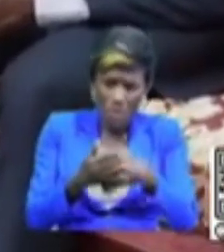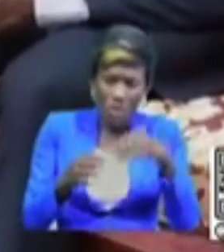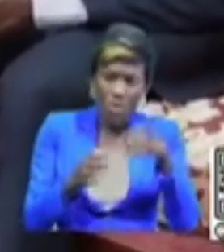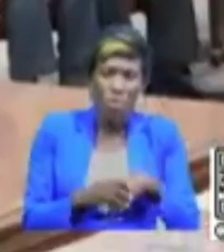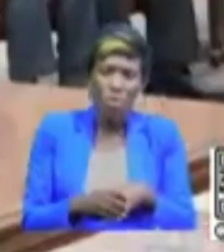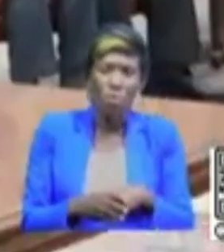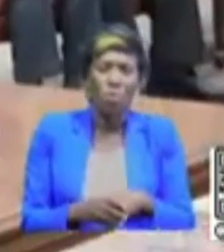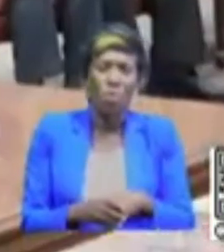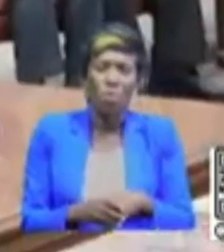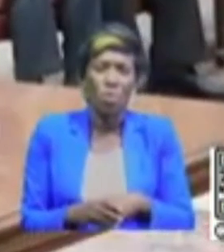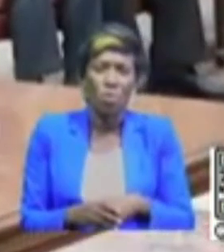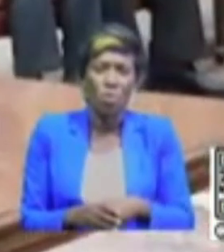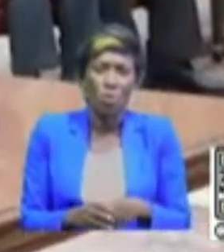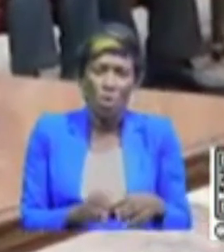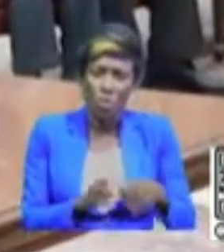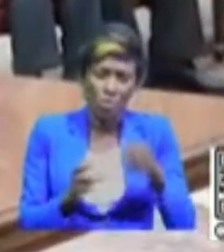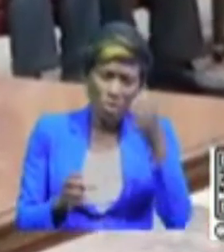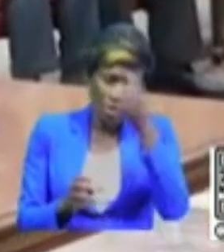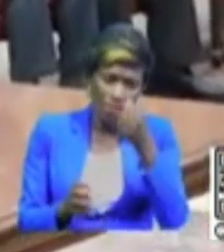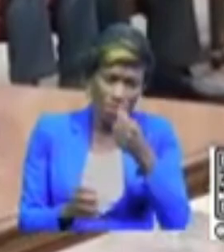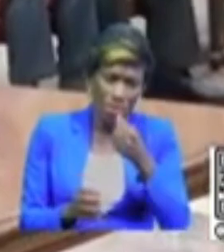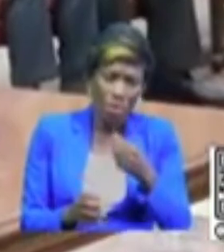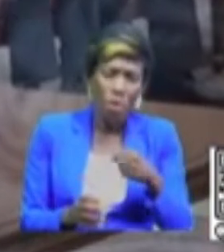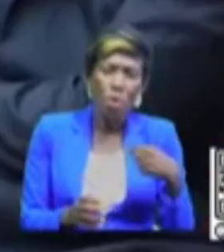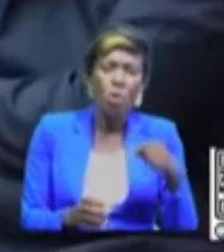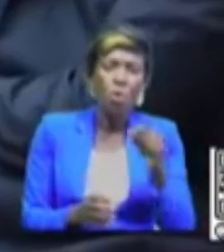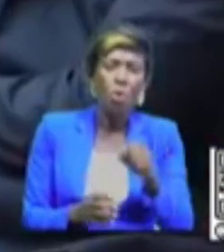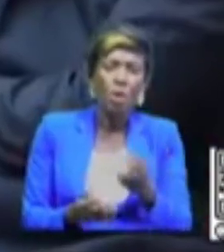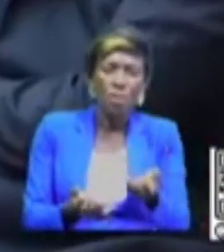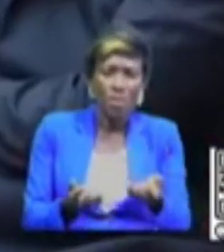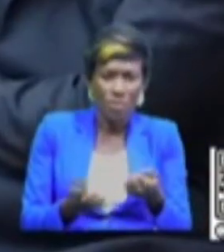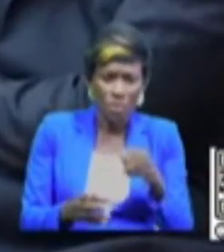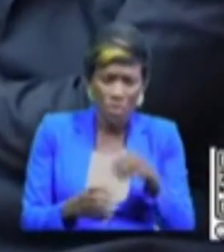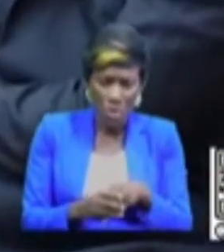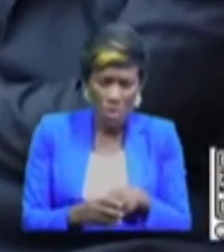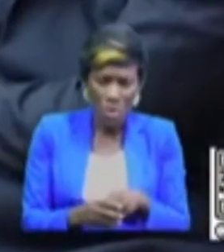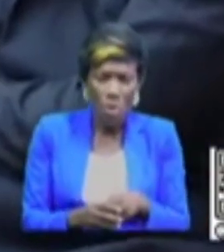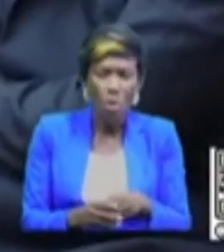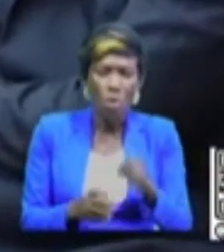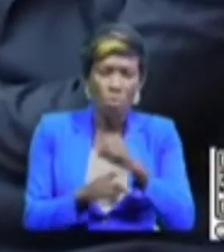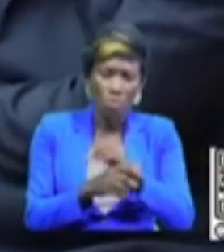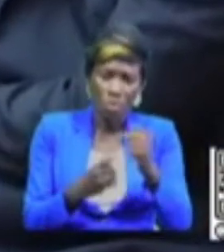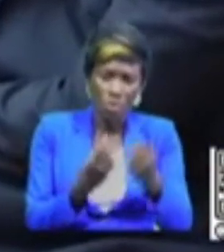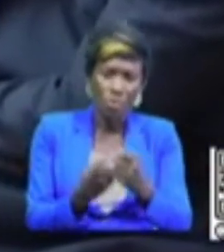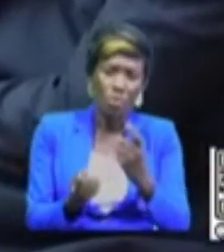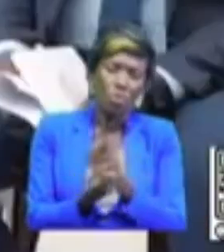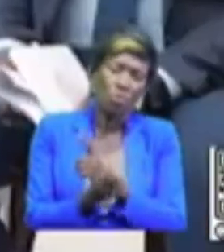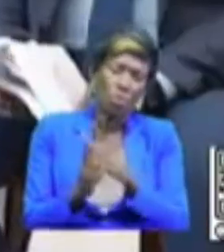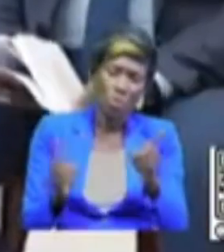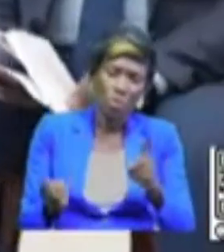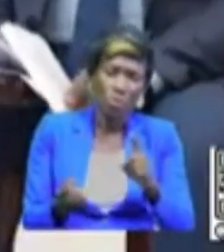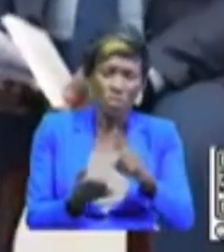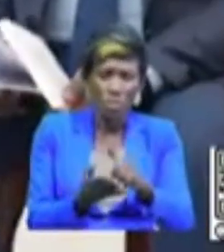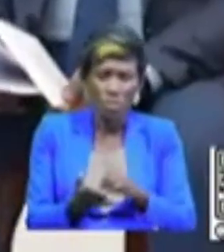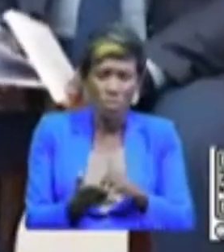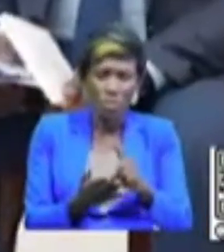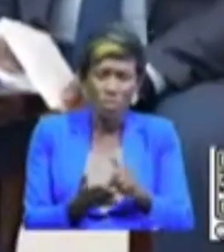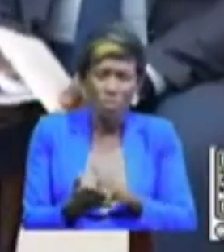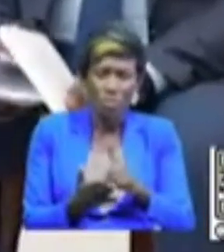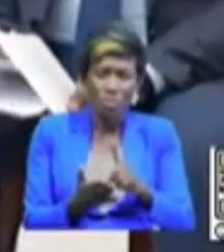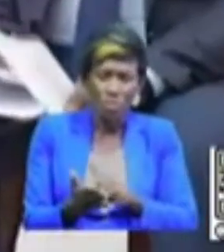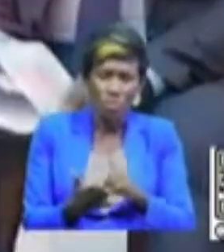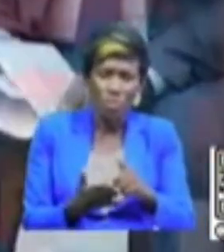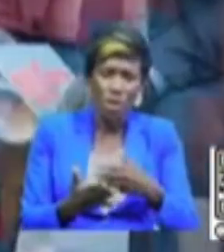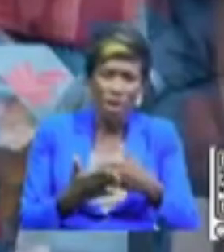les mécanismes visant le retour du Gabon dans le système démocratique demeure l'un des sujets fortement évoqués avant celui relatif à